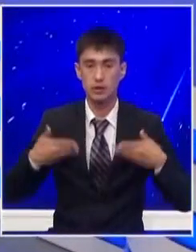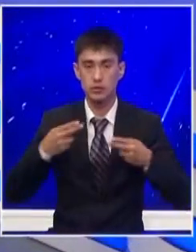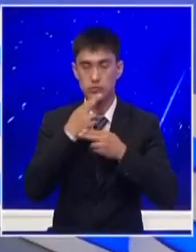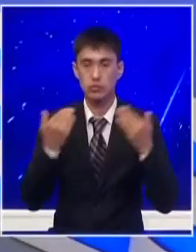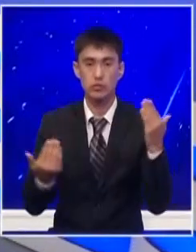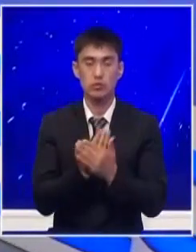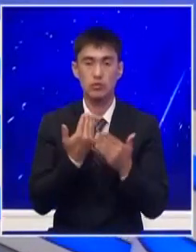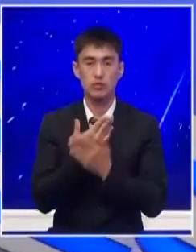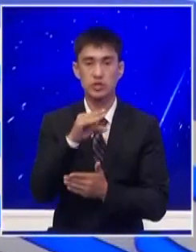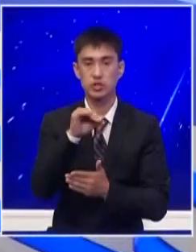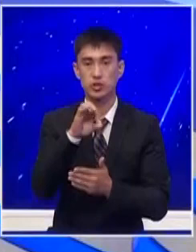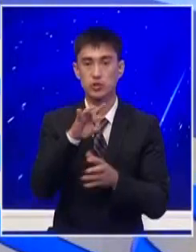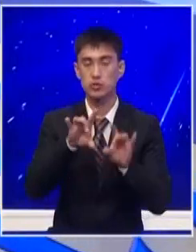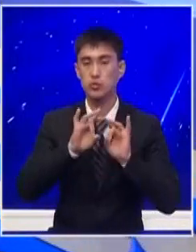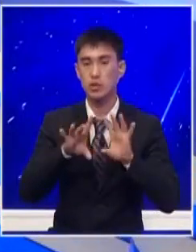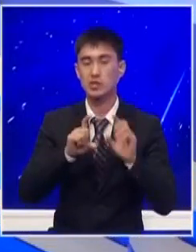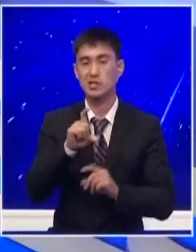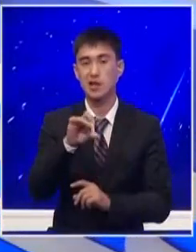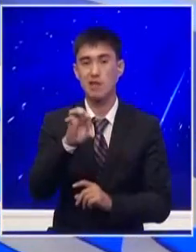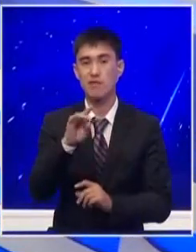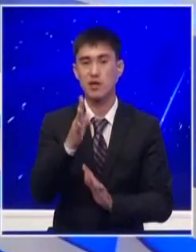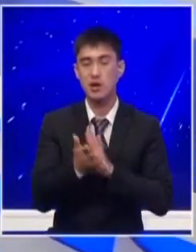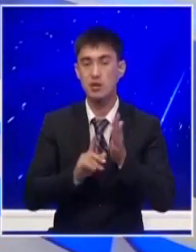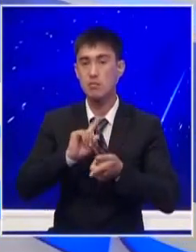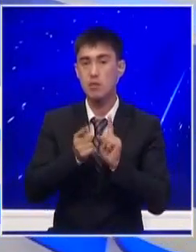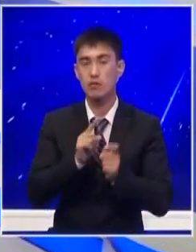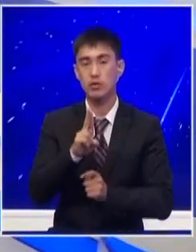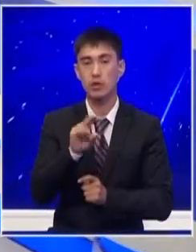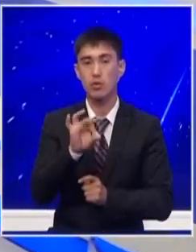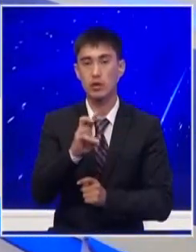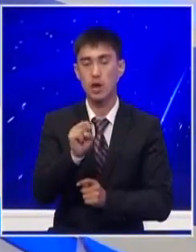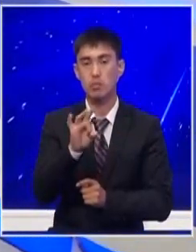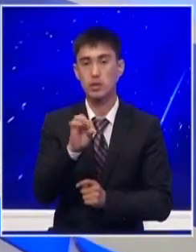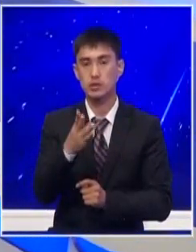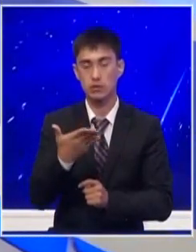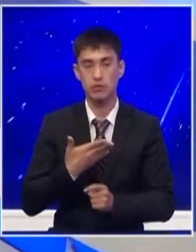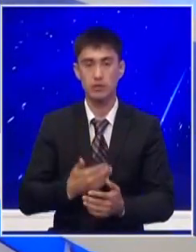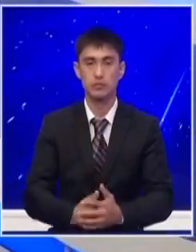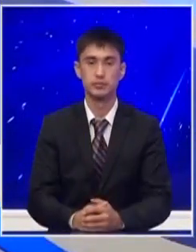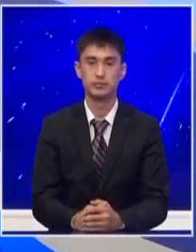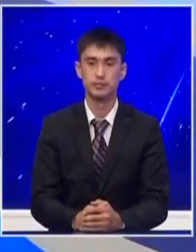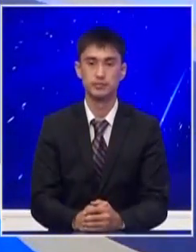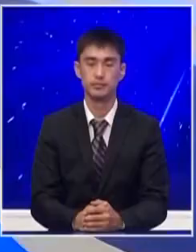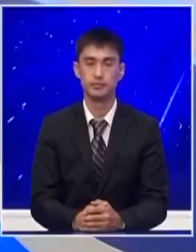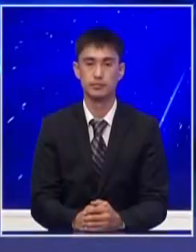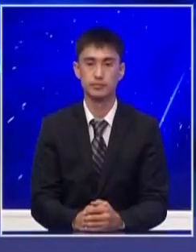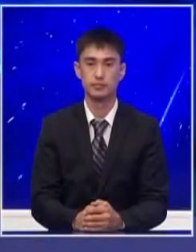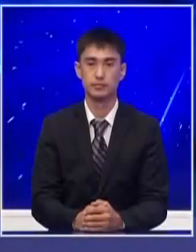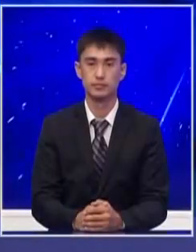Здравствуйте, на телеканале ЖТСУ новости. В студии прямого эфира Эльвира Ликерова. И сурдоперевод осуществляет Даурен Абдрасилов.